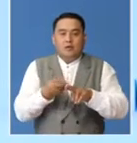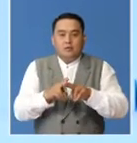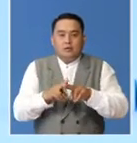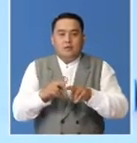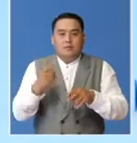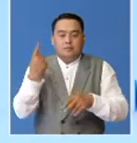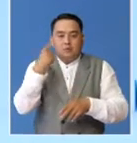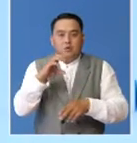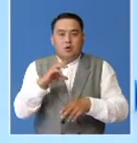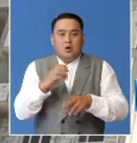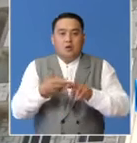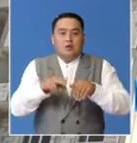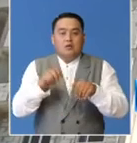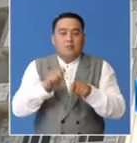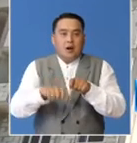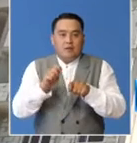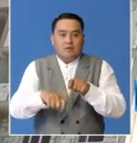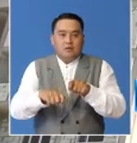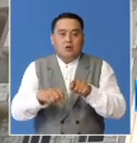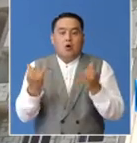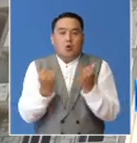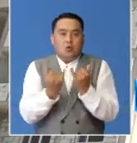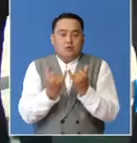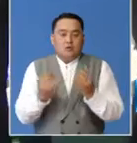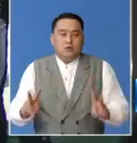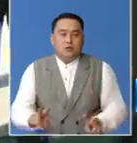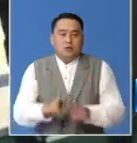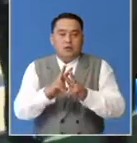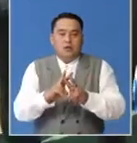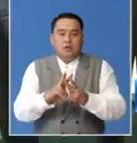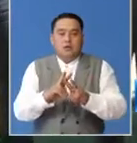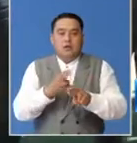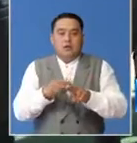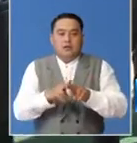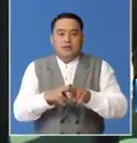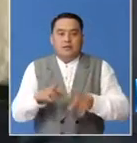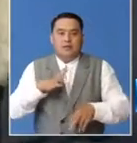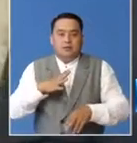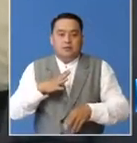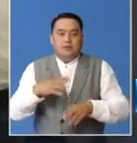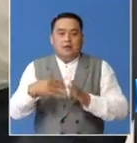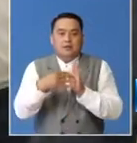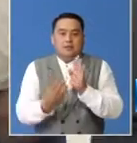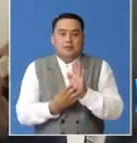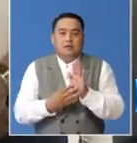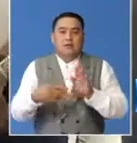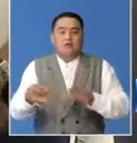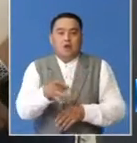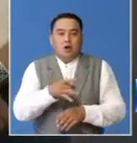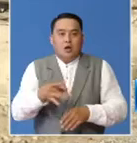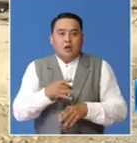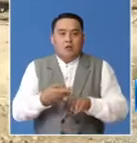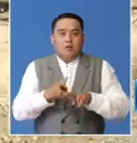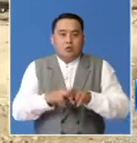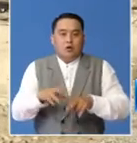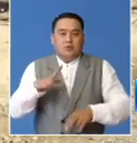социальных инициатив решили проверить столичные гости. Всего по области определены 19 массивов в 4 районах и